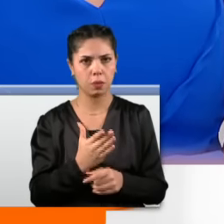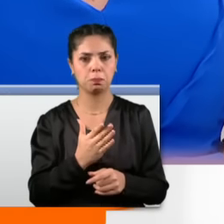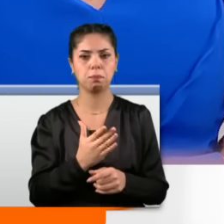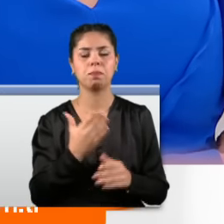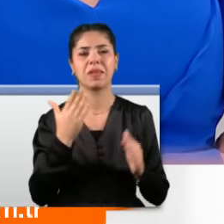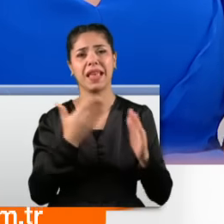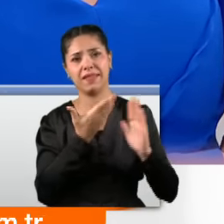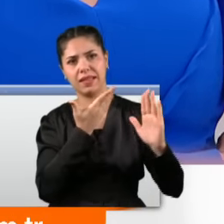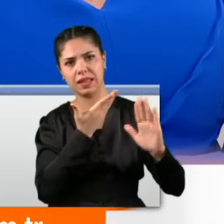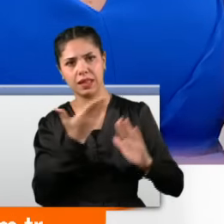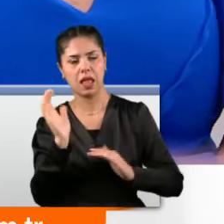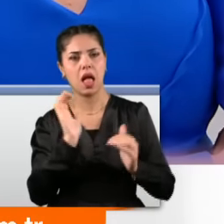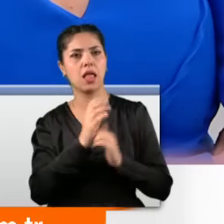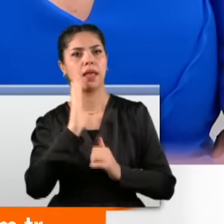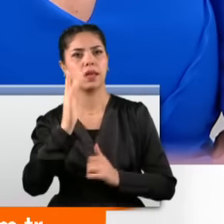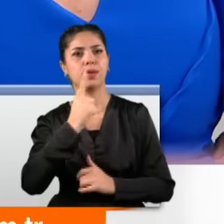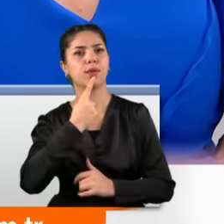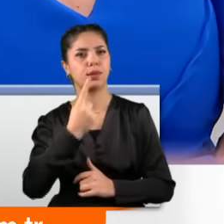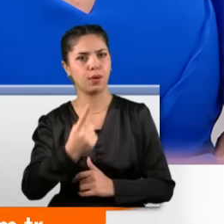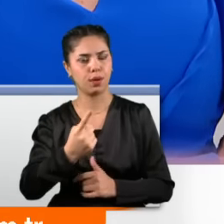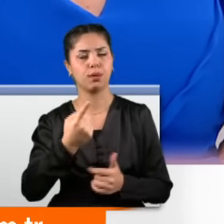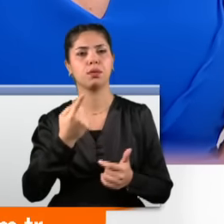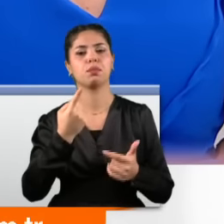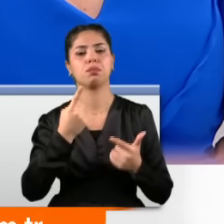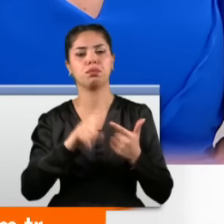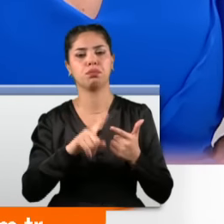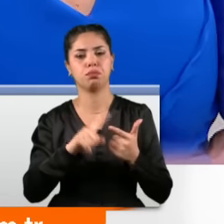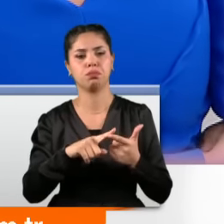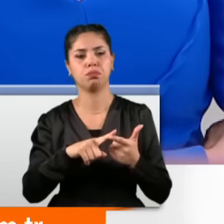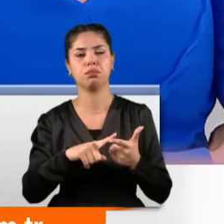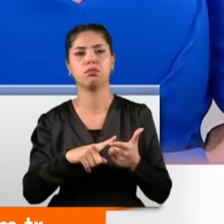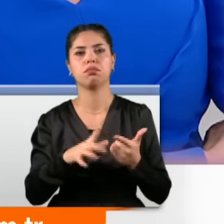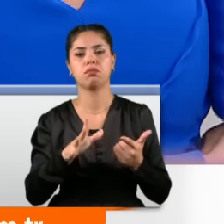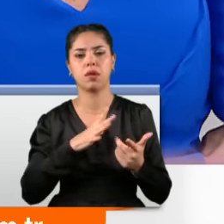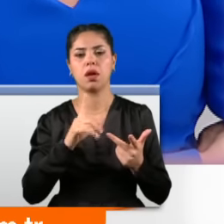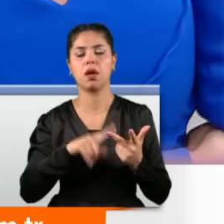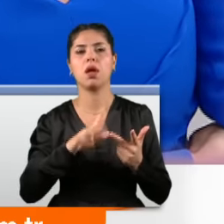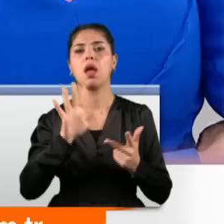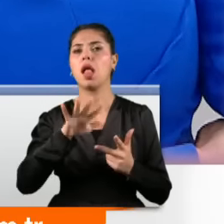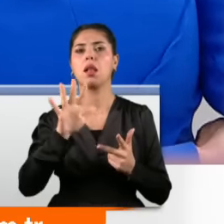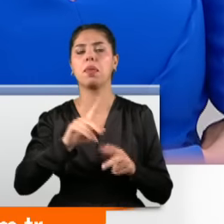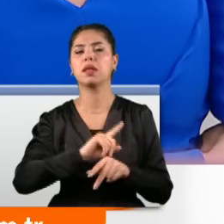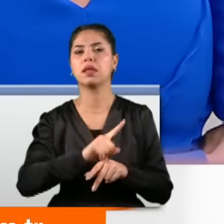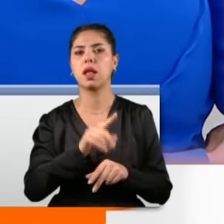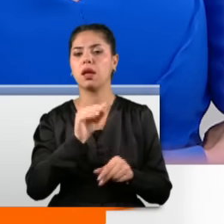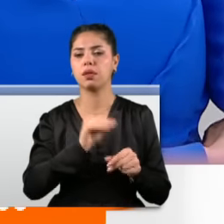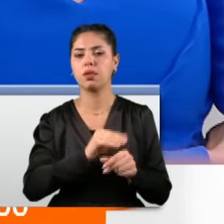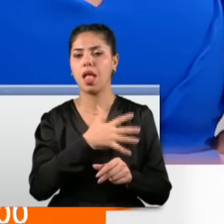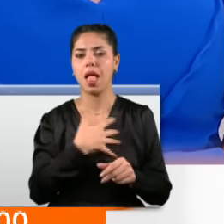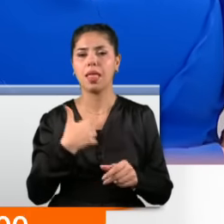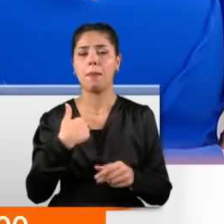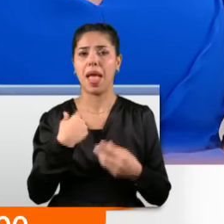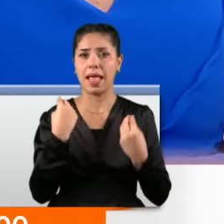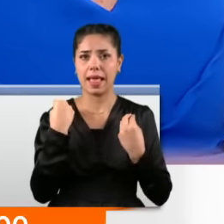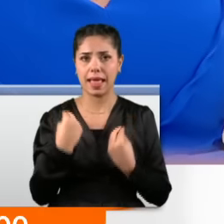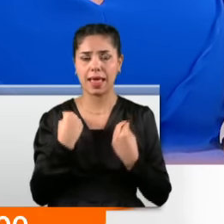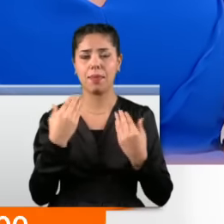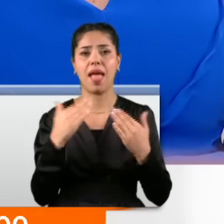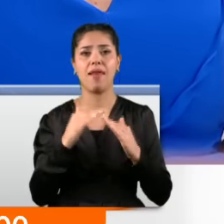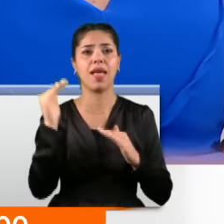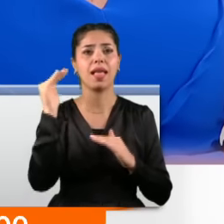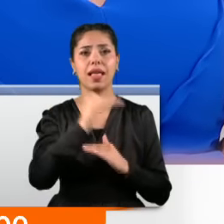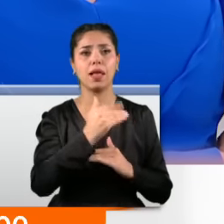evden çıkarken Antalya'ya gideceğim dediğini iddia ettiğim bir kayıp oğlum var. O 55 saniyede anne ben iyiyim eve